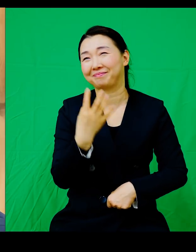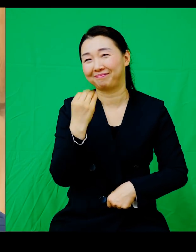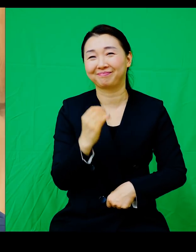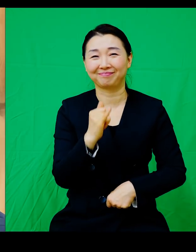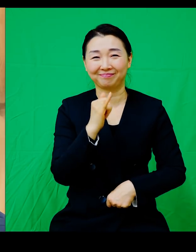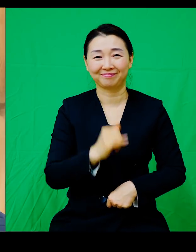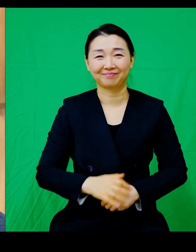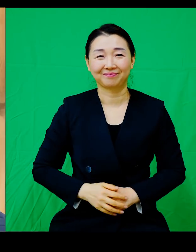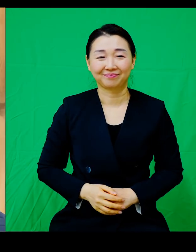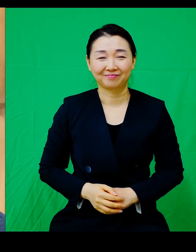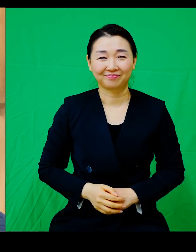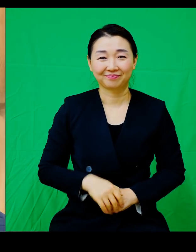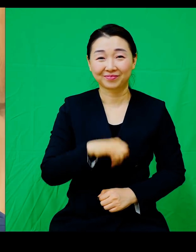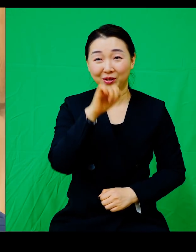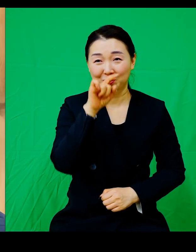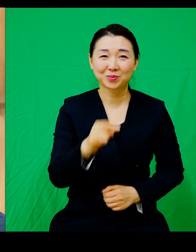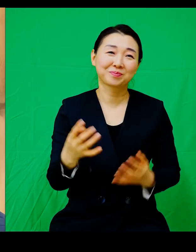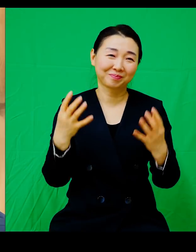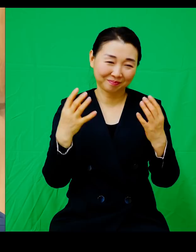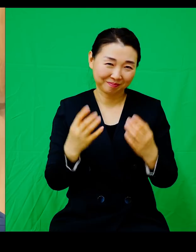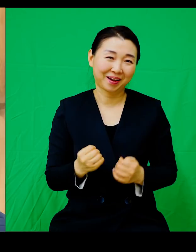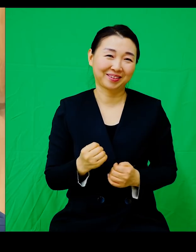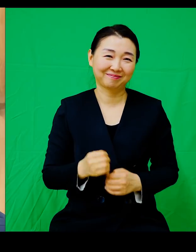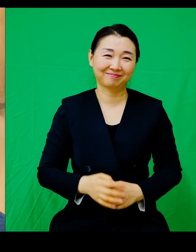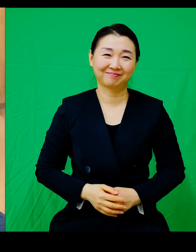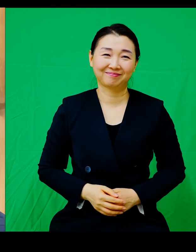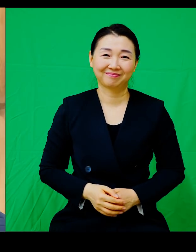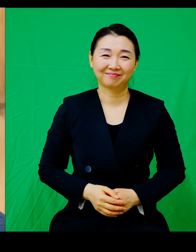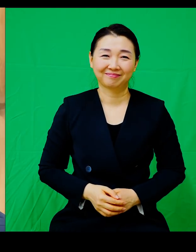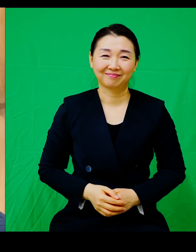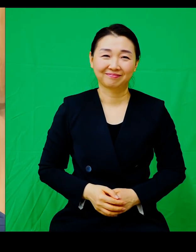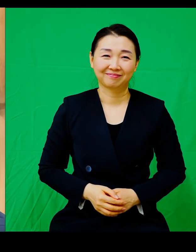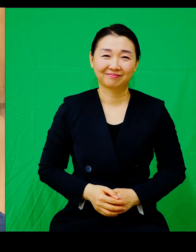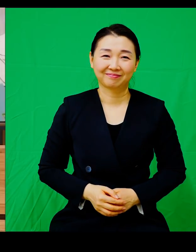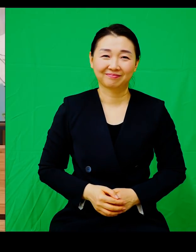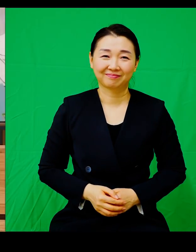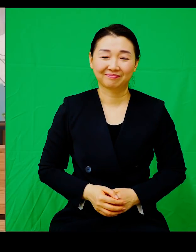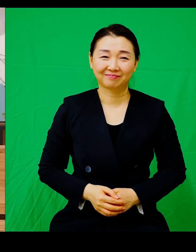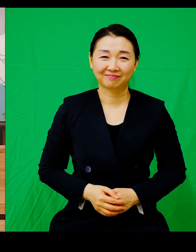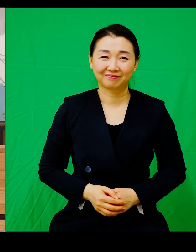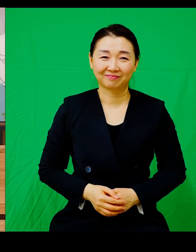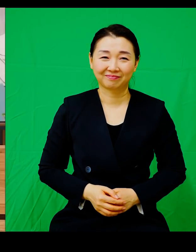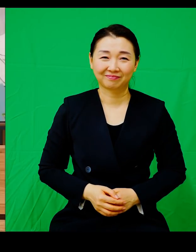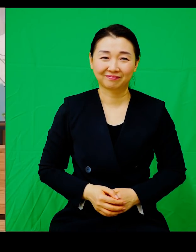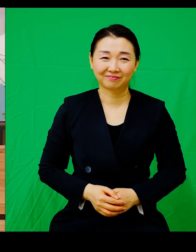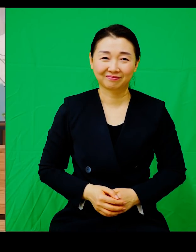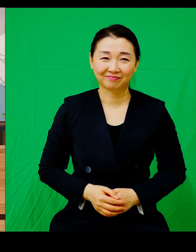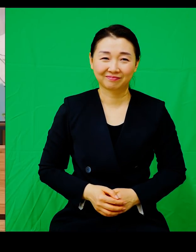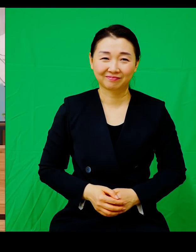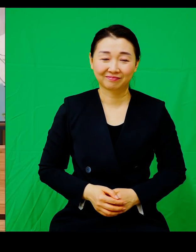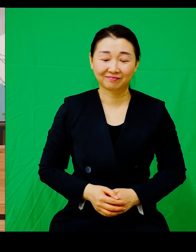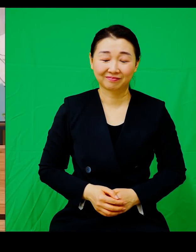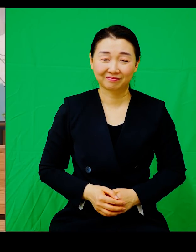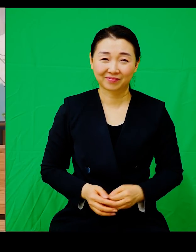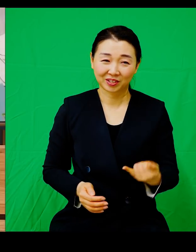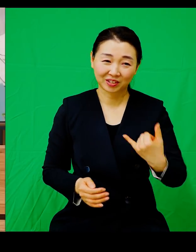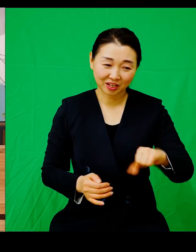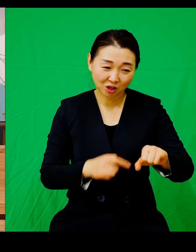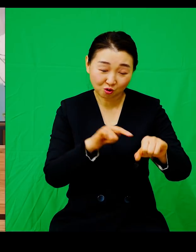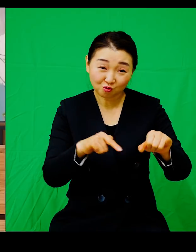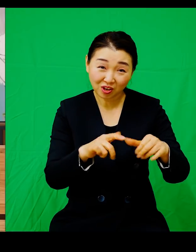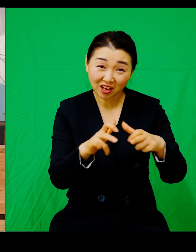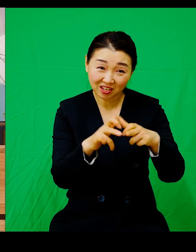많이 있고 네, 되게 장점도 훨씬 많은 친구예요. 네. 근데 이제 이렇게 자녀들 중에 한 명이